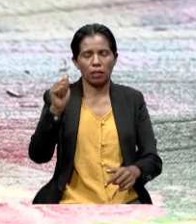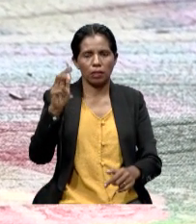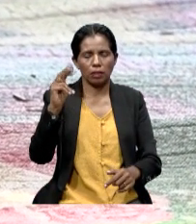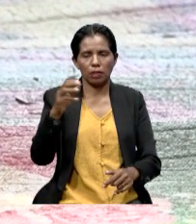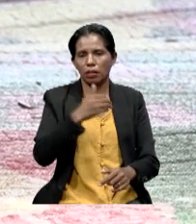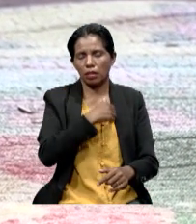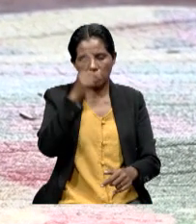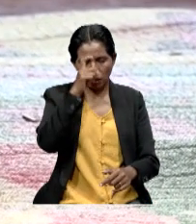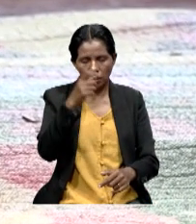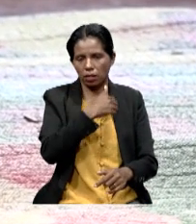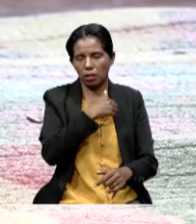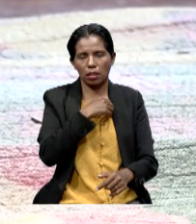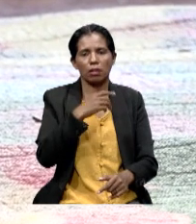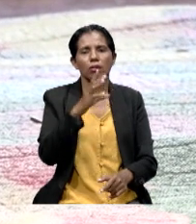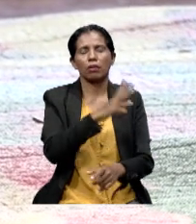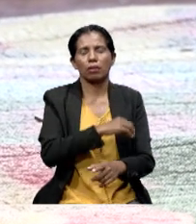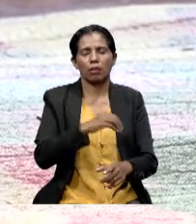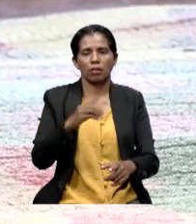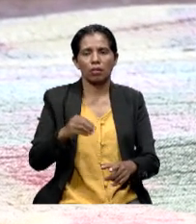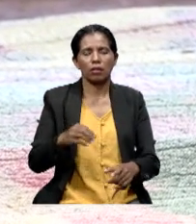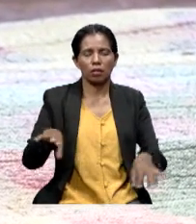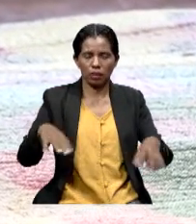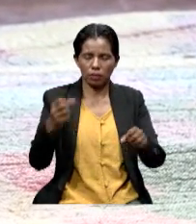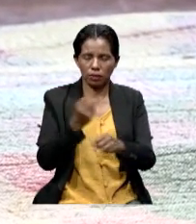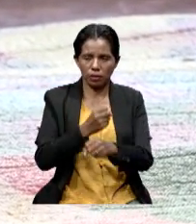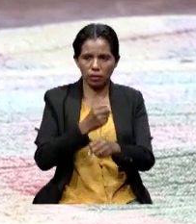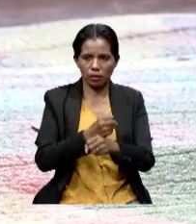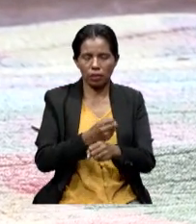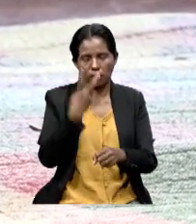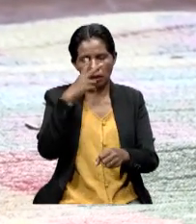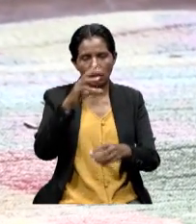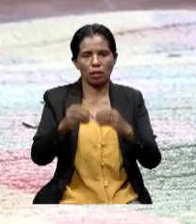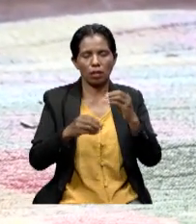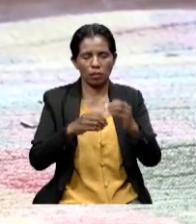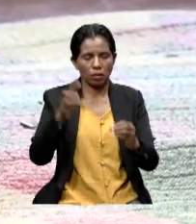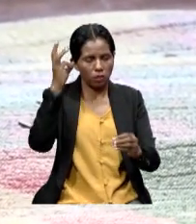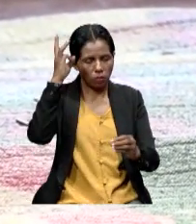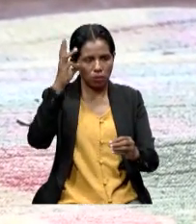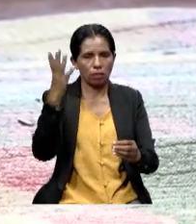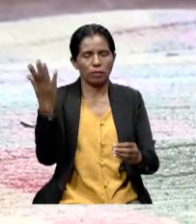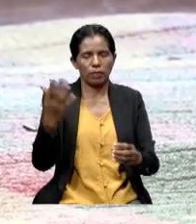será octo me benia parte se esforço ori resolve preocupação ne.